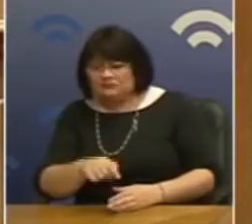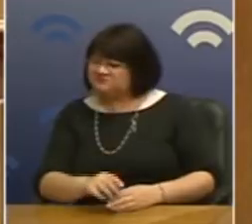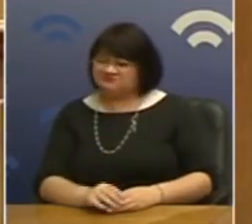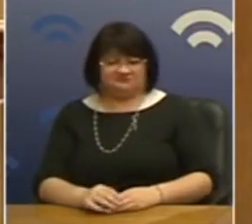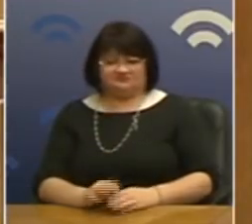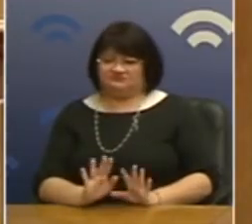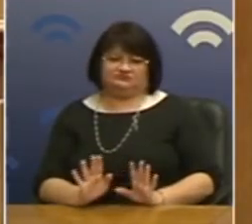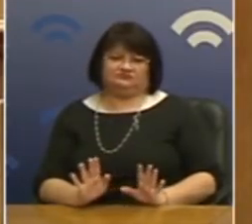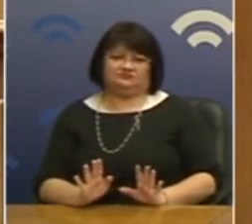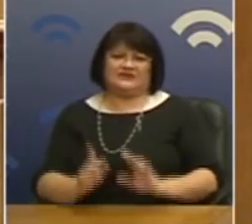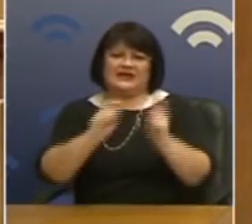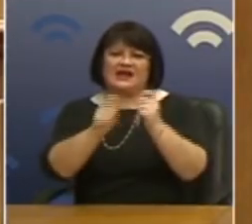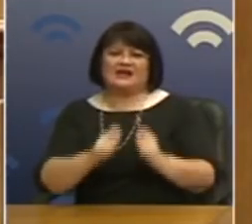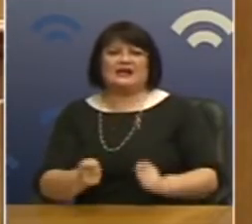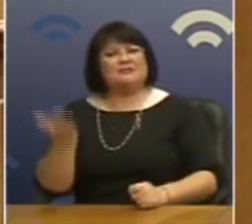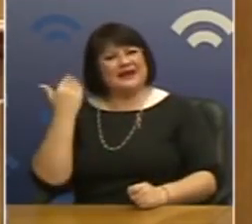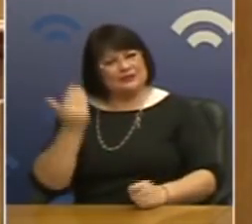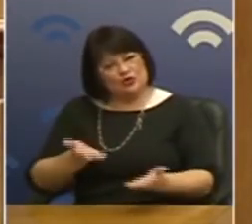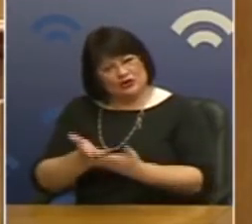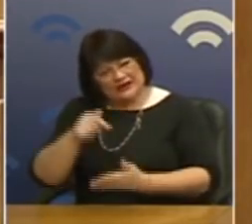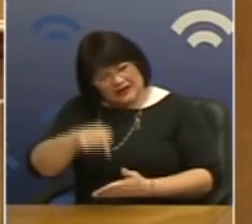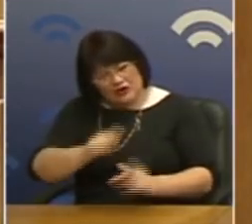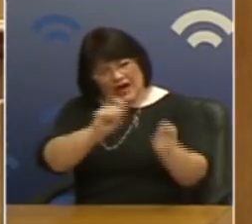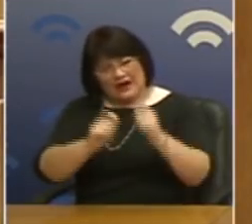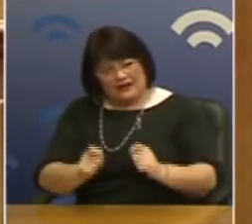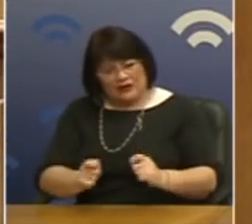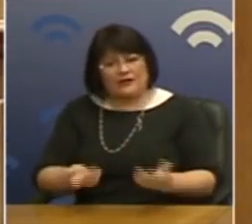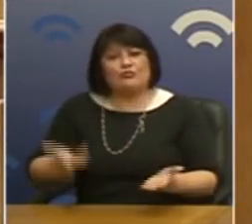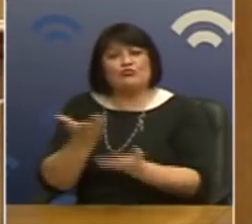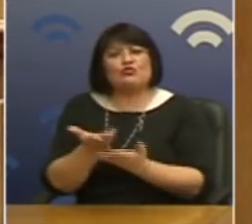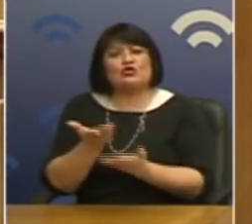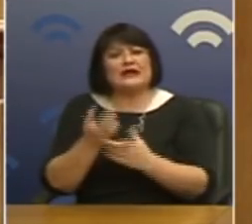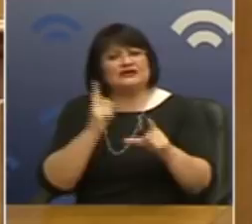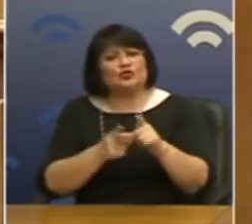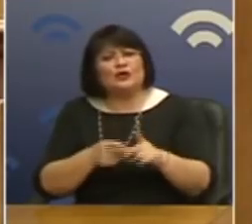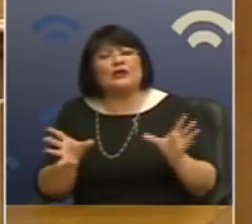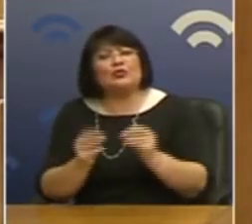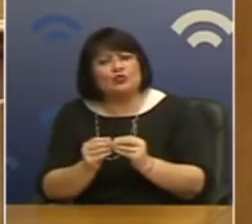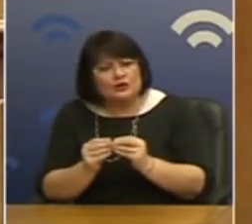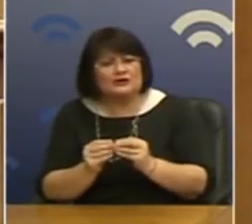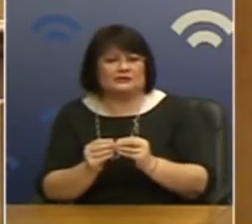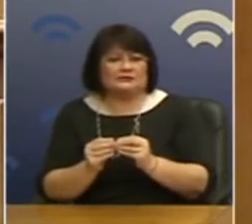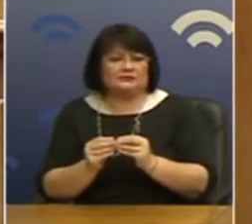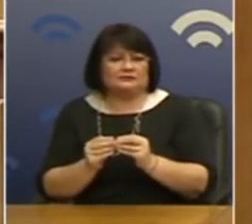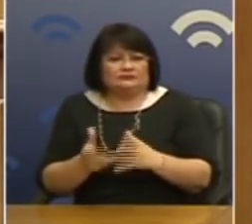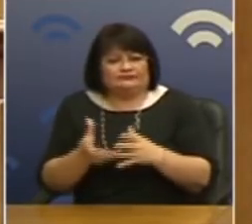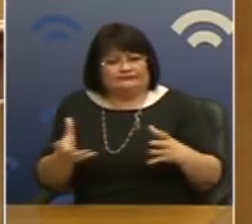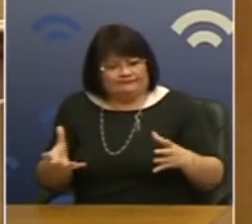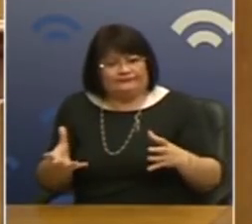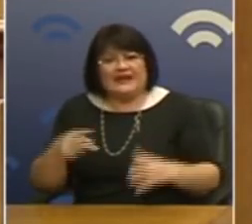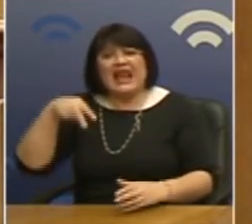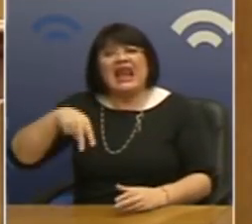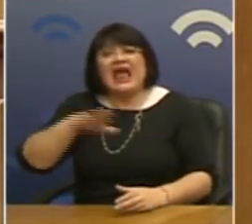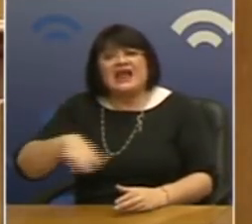σημερινή αναθεωρητική Βουλή. Προτάσεις του ΚΚΕ που είχαν να κάνουν με την διεύρυνση